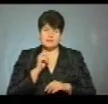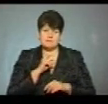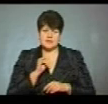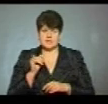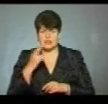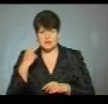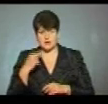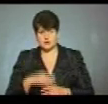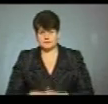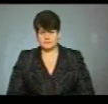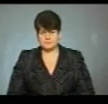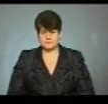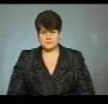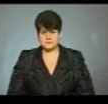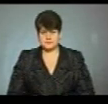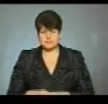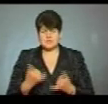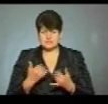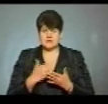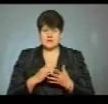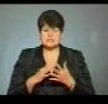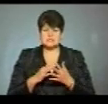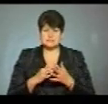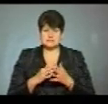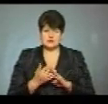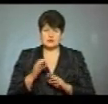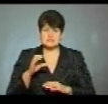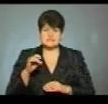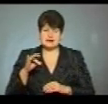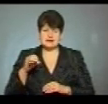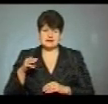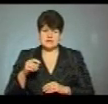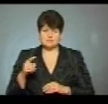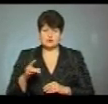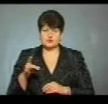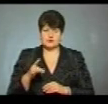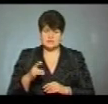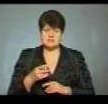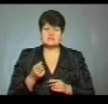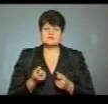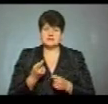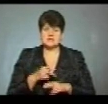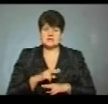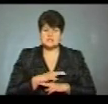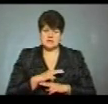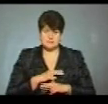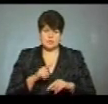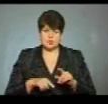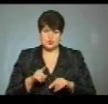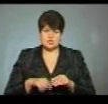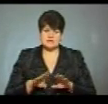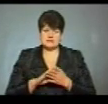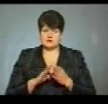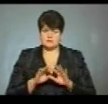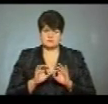дядько. Ми знаходимося у селі Серетець Зборівського району, звідки родом загиблі заробітчани. Родичі ситуації не